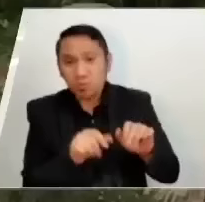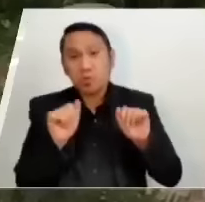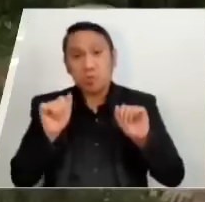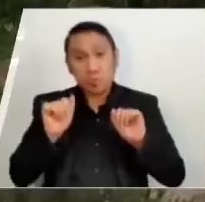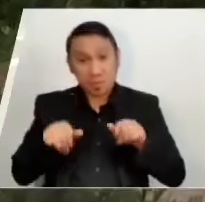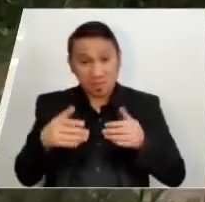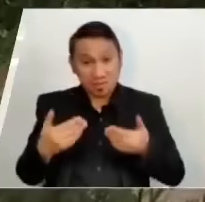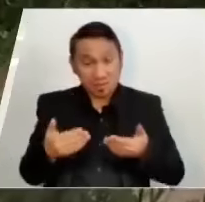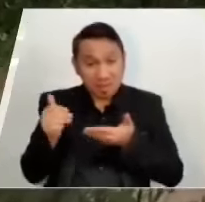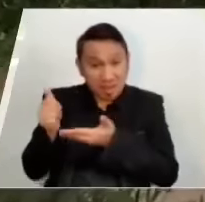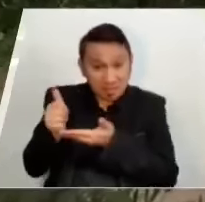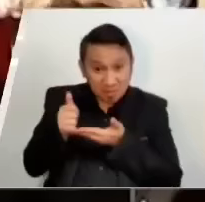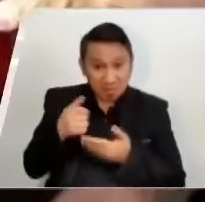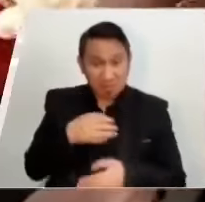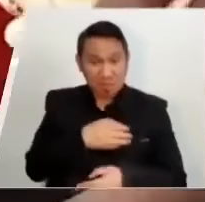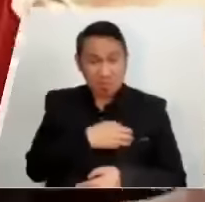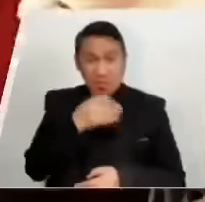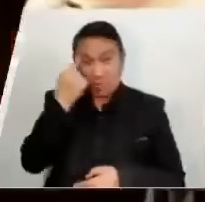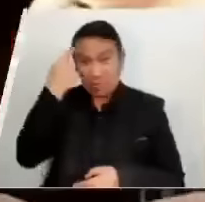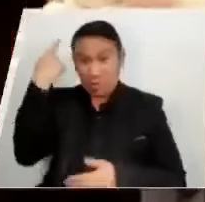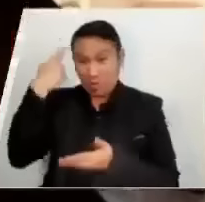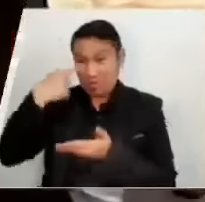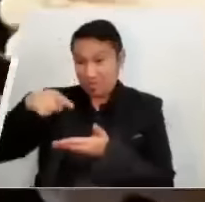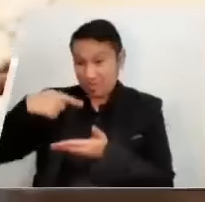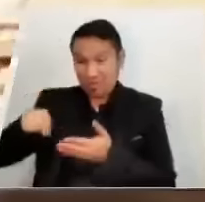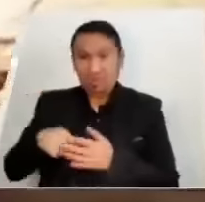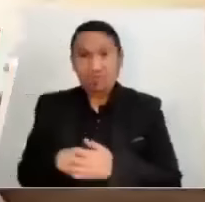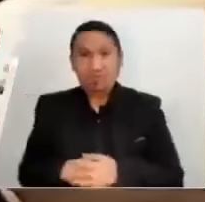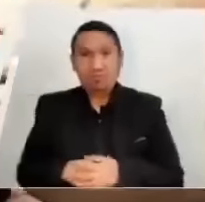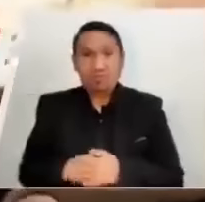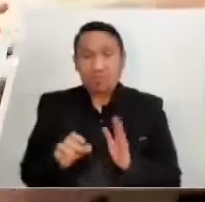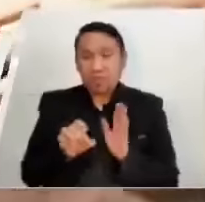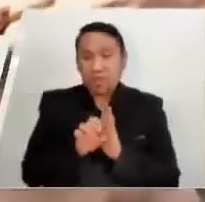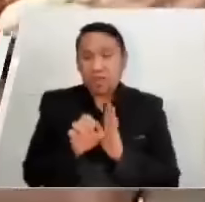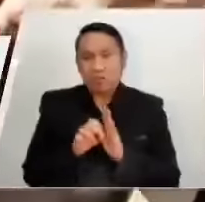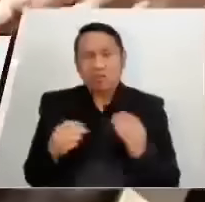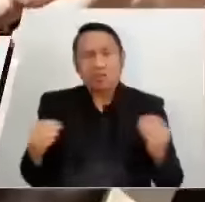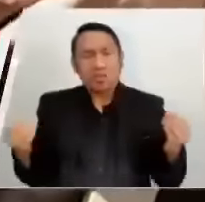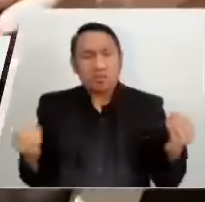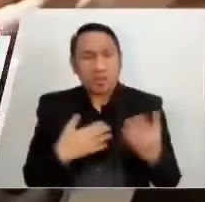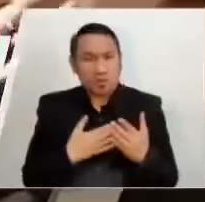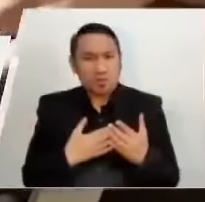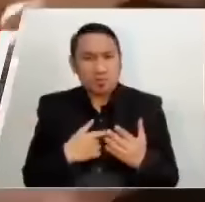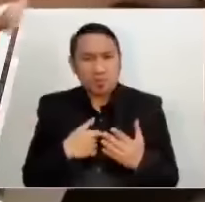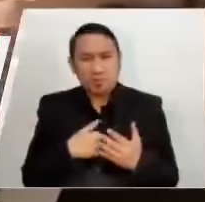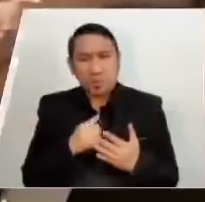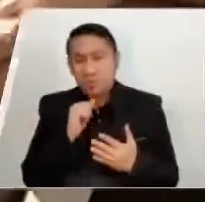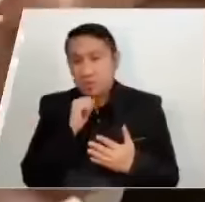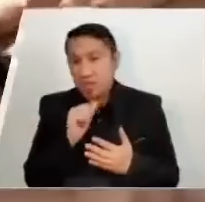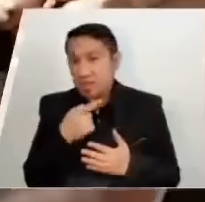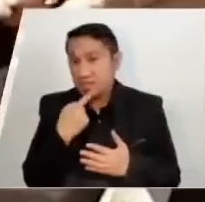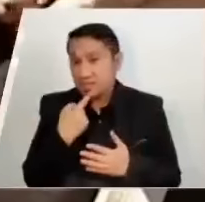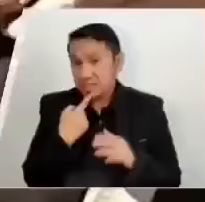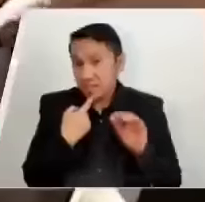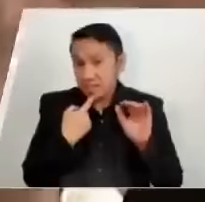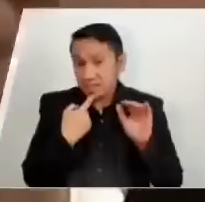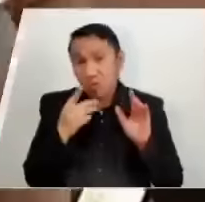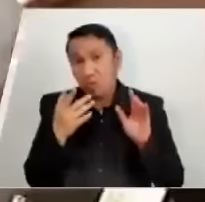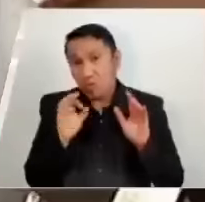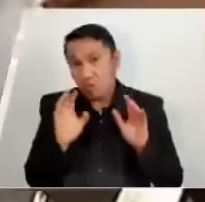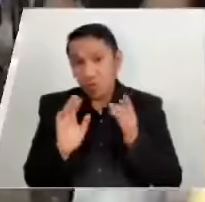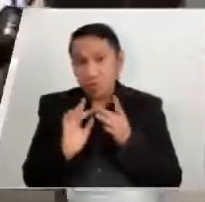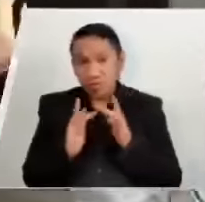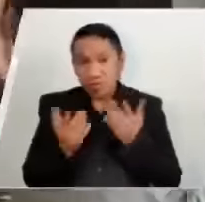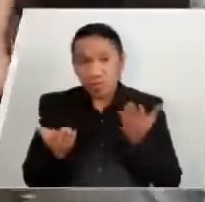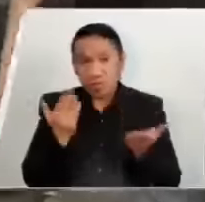mga pulis para sa verification. Natatakot kami, kaya hindi bigla-bigla kami nag-o-online din. Gawa nang baka kami